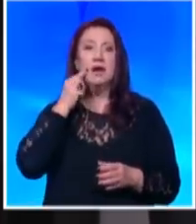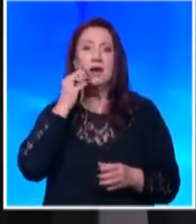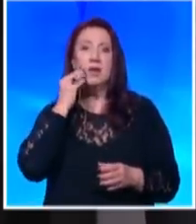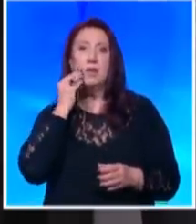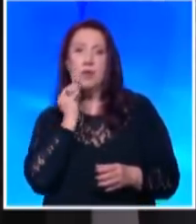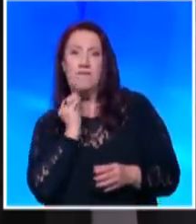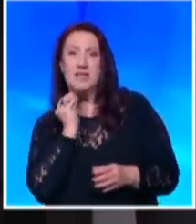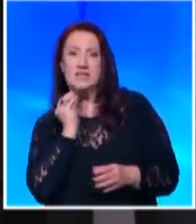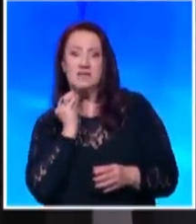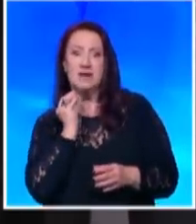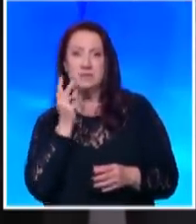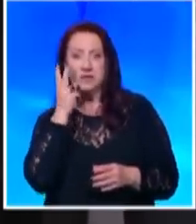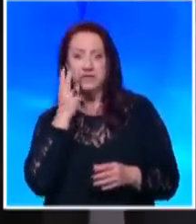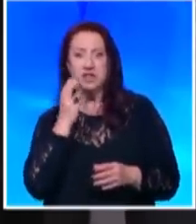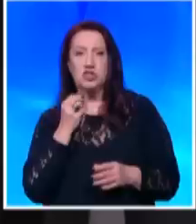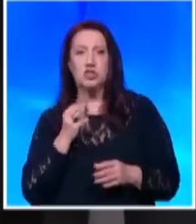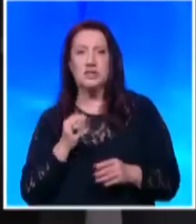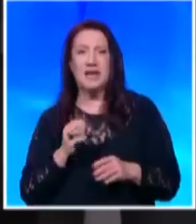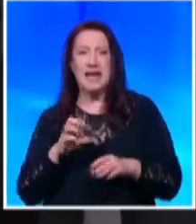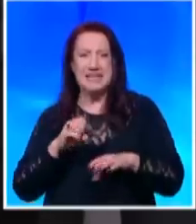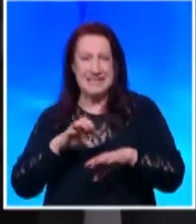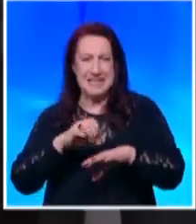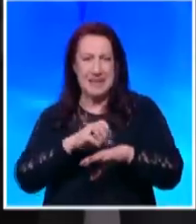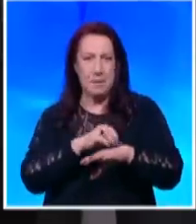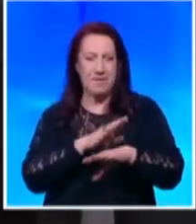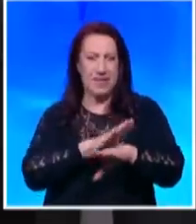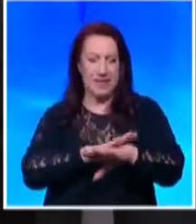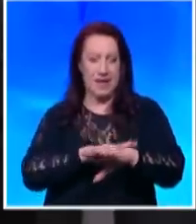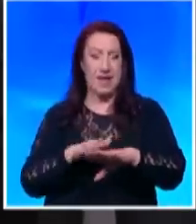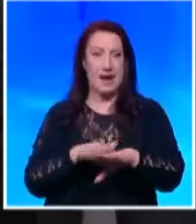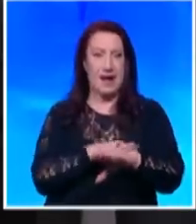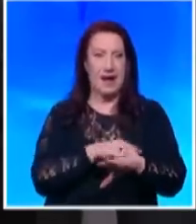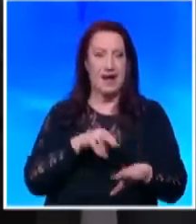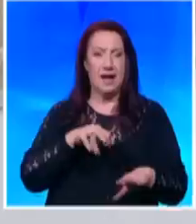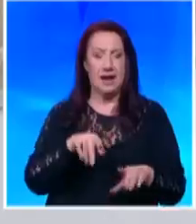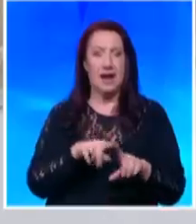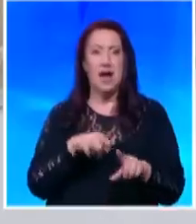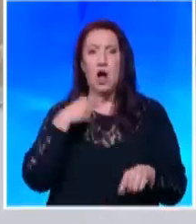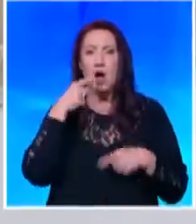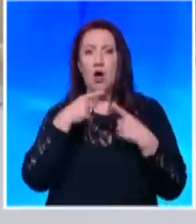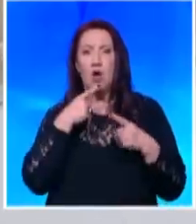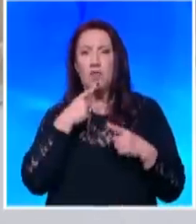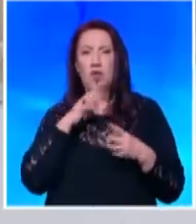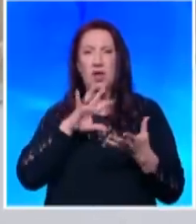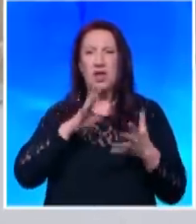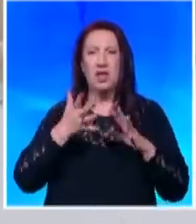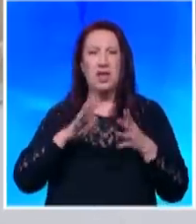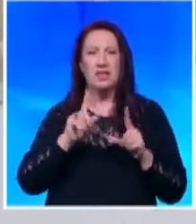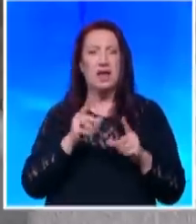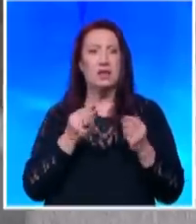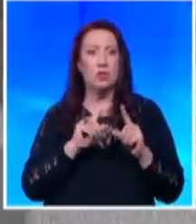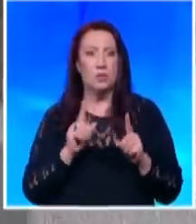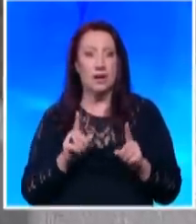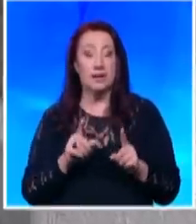устата, видимо изтръпване или немощ в едната ръка и крак и завалване на говора. Златният час или така